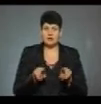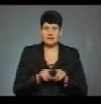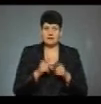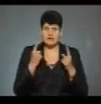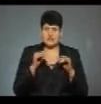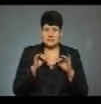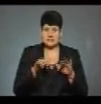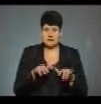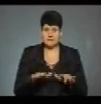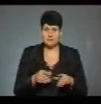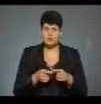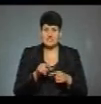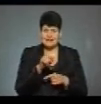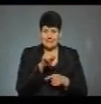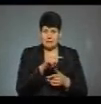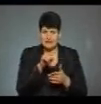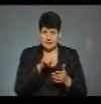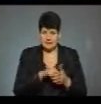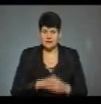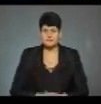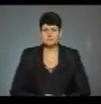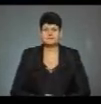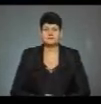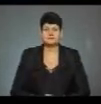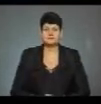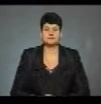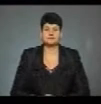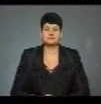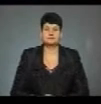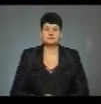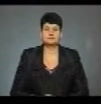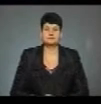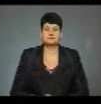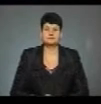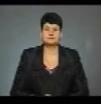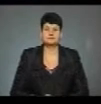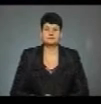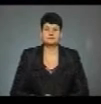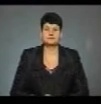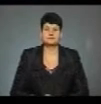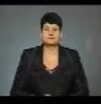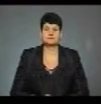великий захід по цих питаннях. Діана Ярошенко, Андрій Прокопів. Новини на Суспільному. Тернопільщина.